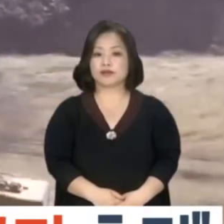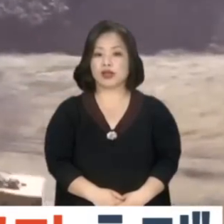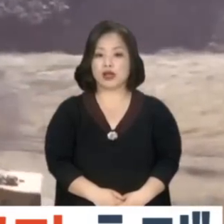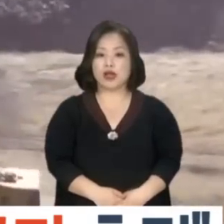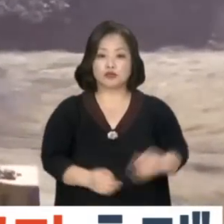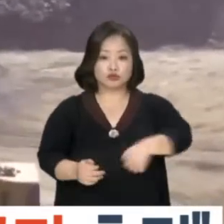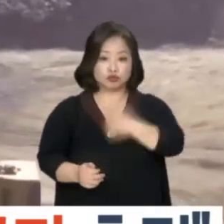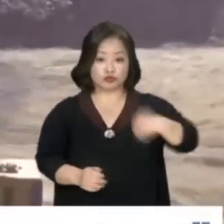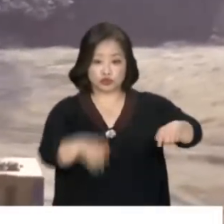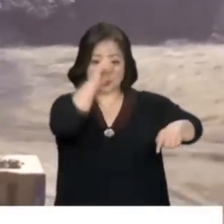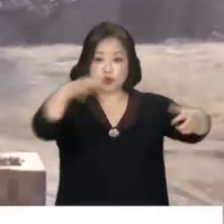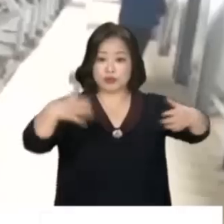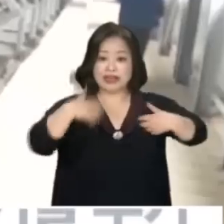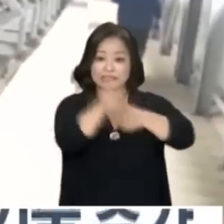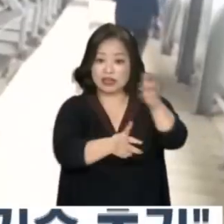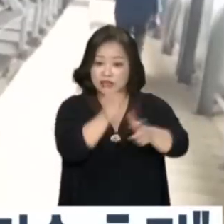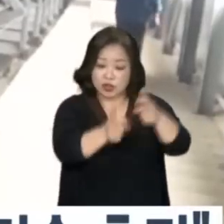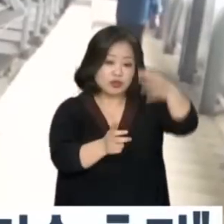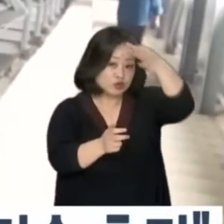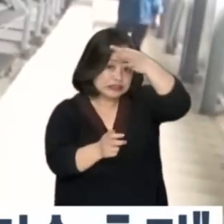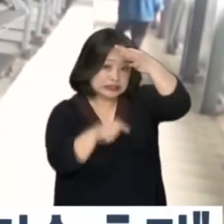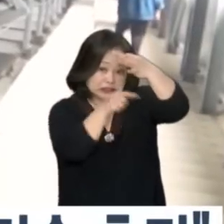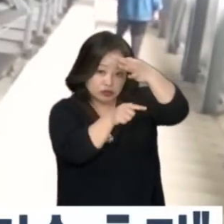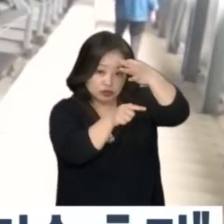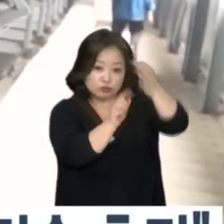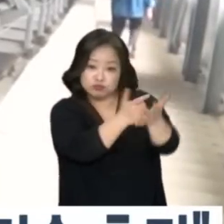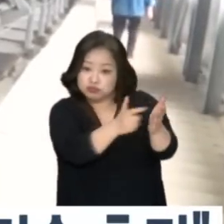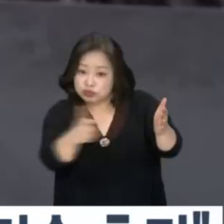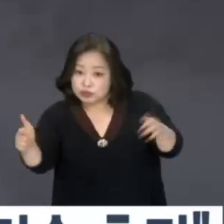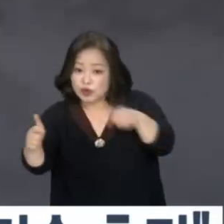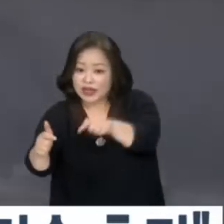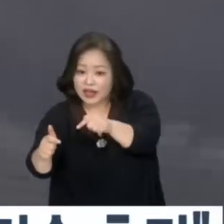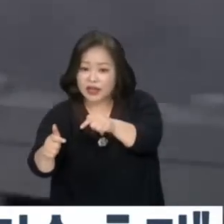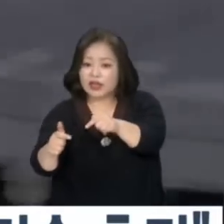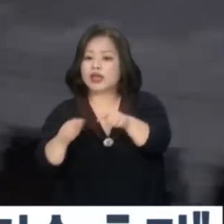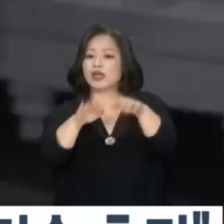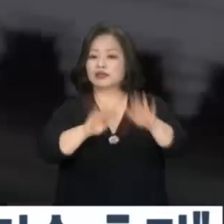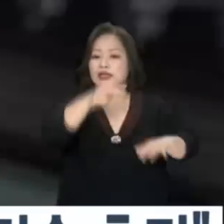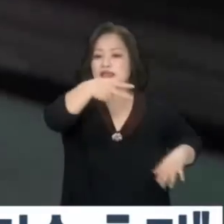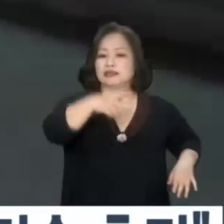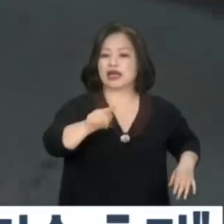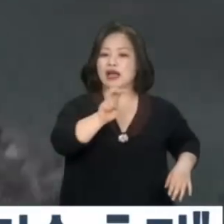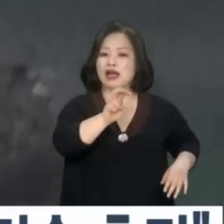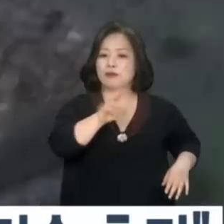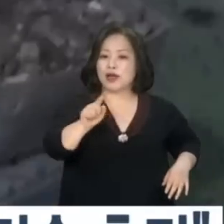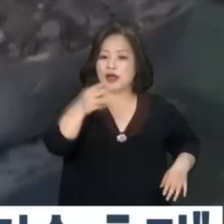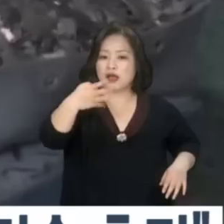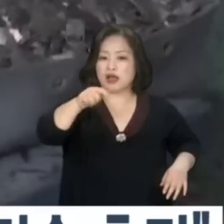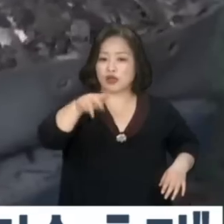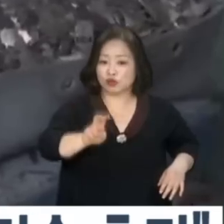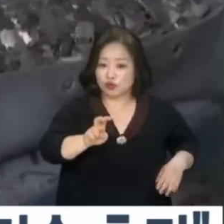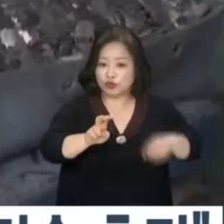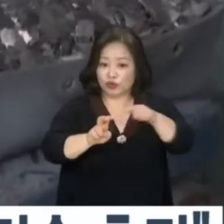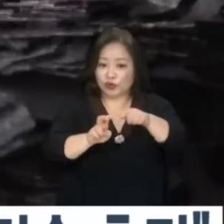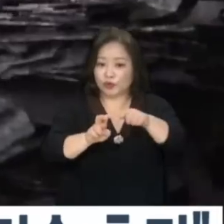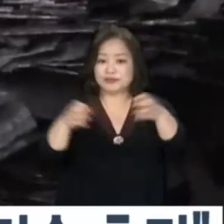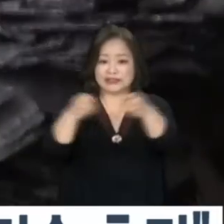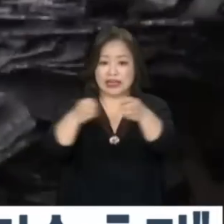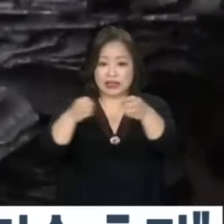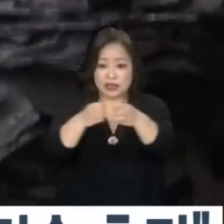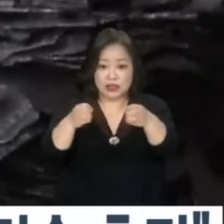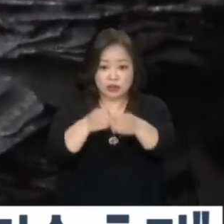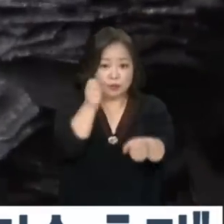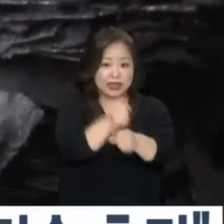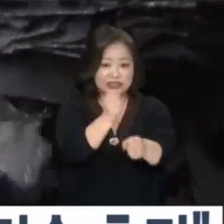중국 정부가 산업기술의 수출 규제 품목에 네오디뮴, 사마륨, 코발트 자석의 제조 기술을 추가하기로